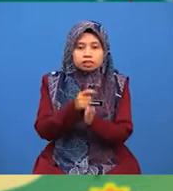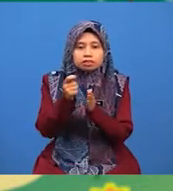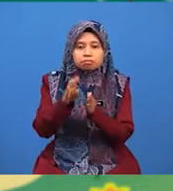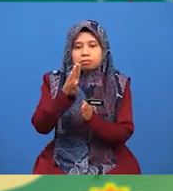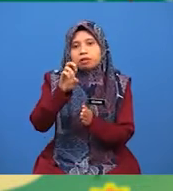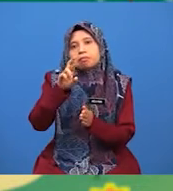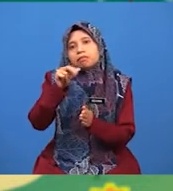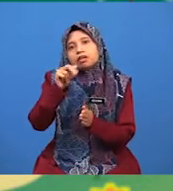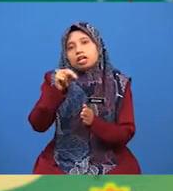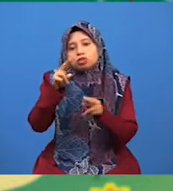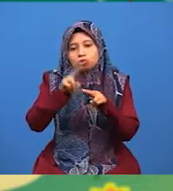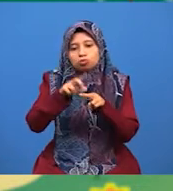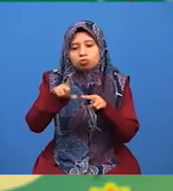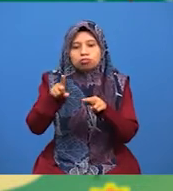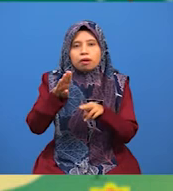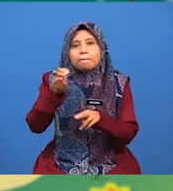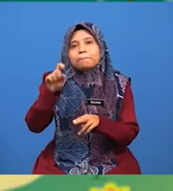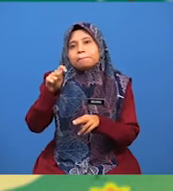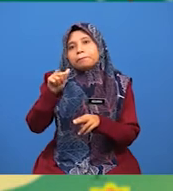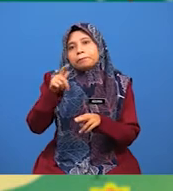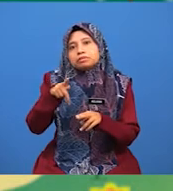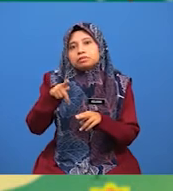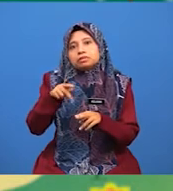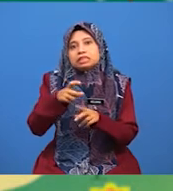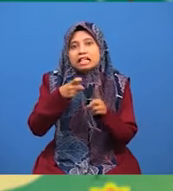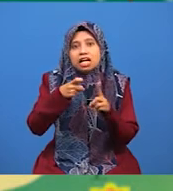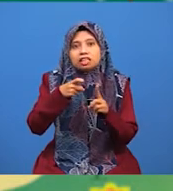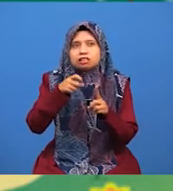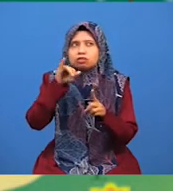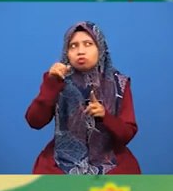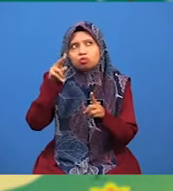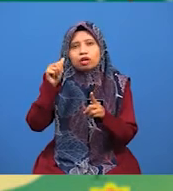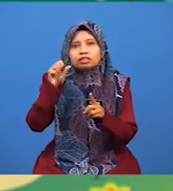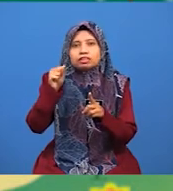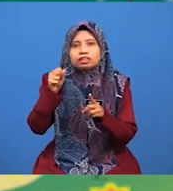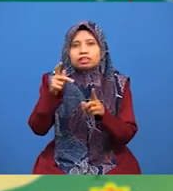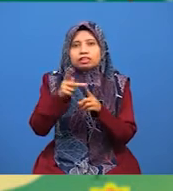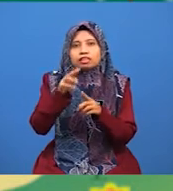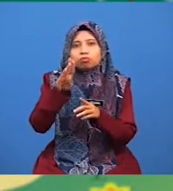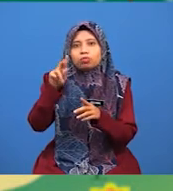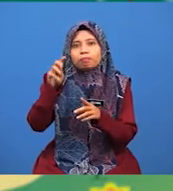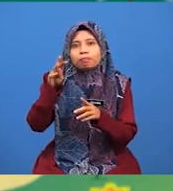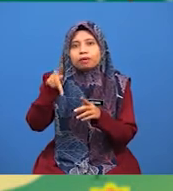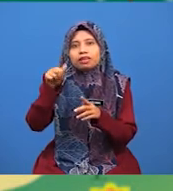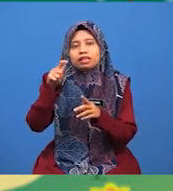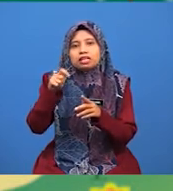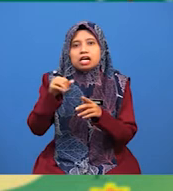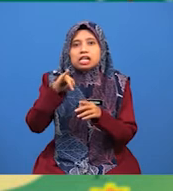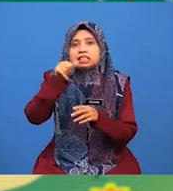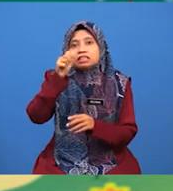tepian beranda duduklah petapa, dari juaseh bersama bupati, jasa